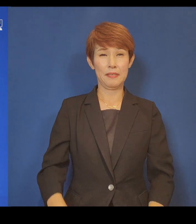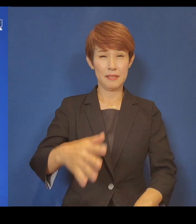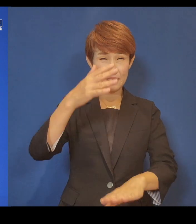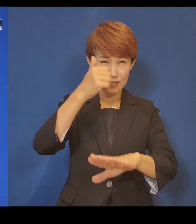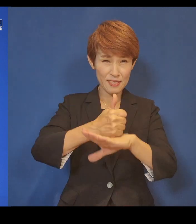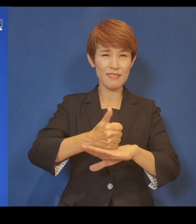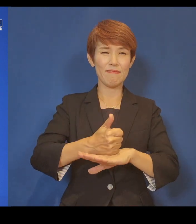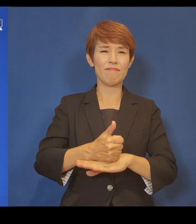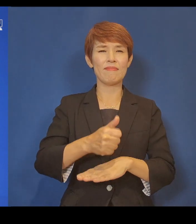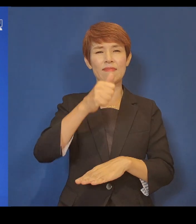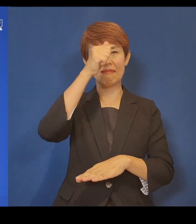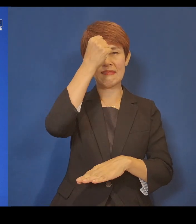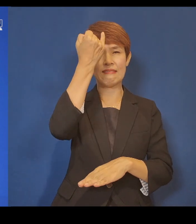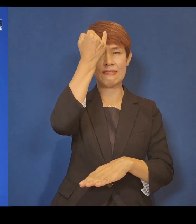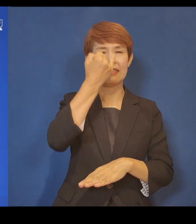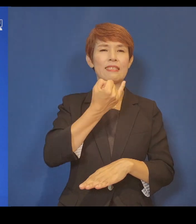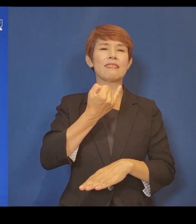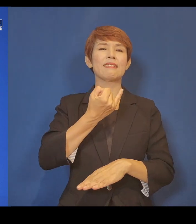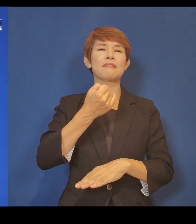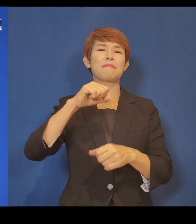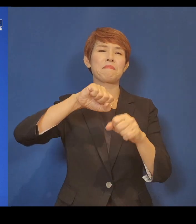힘쓰니까 망하는 거예요.